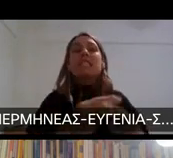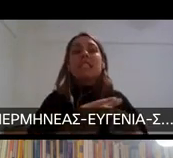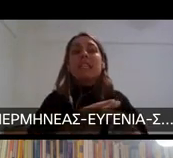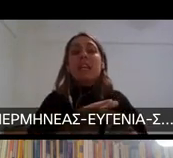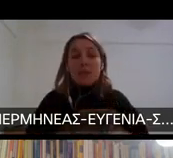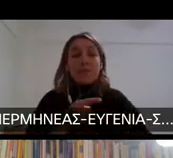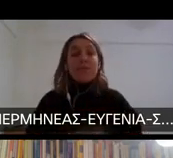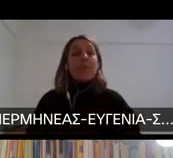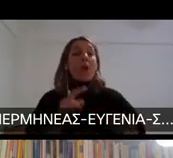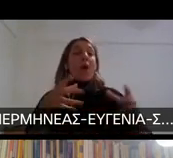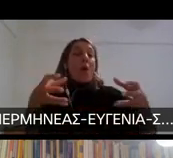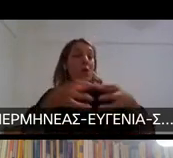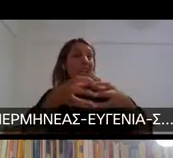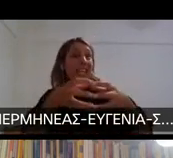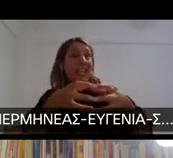δηλαδή